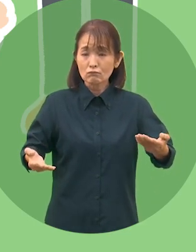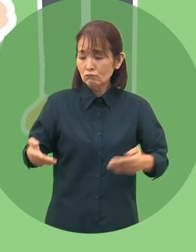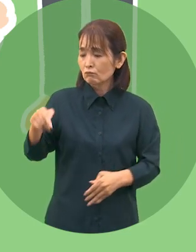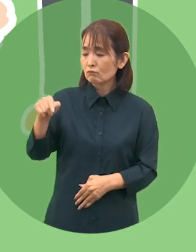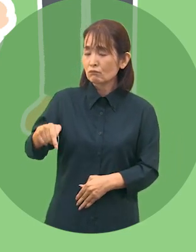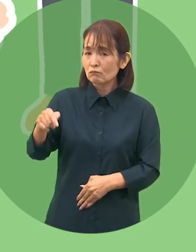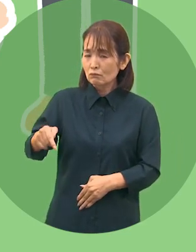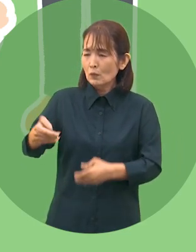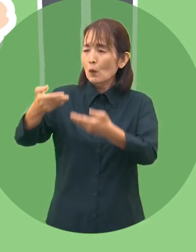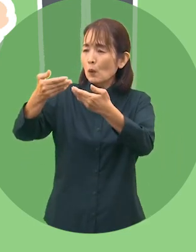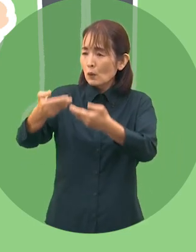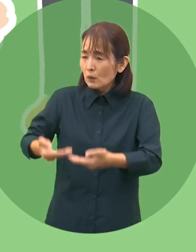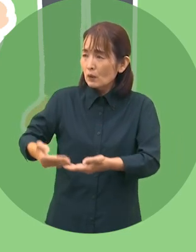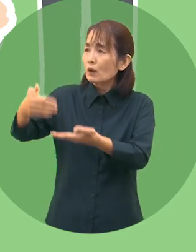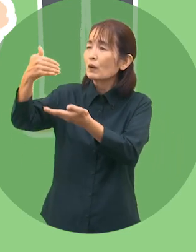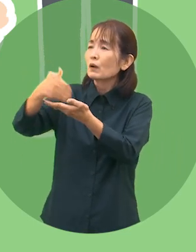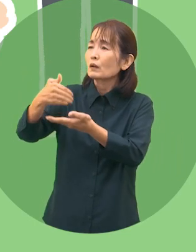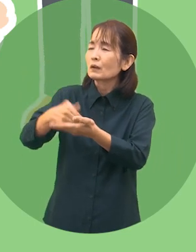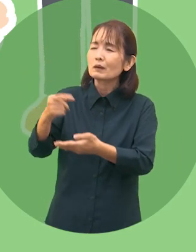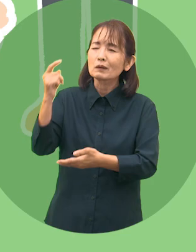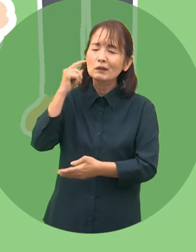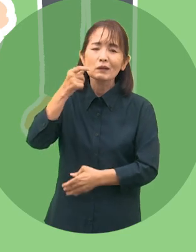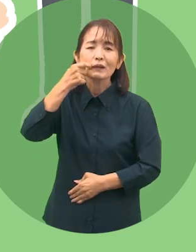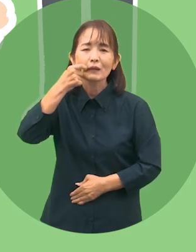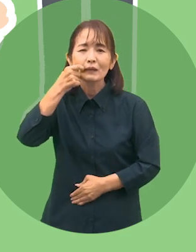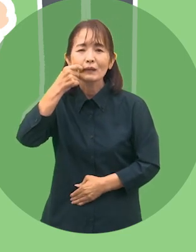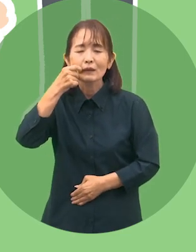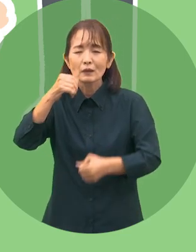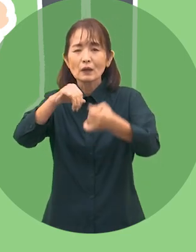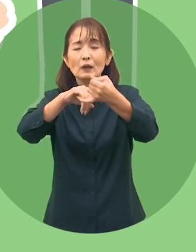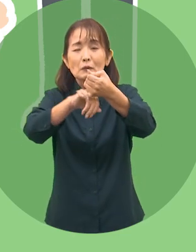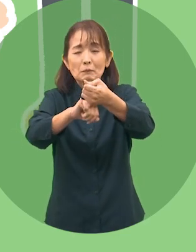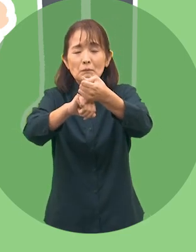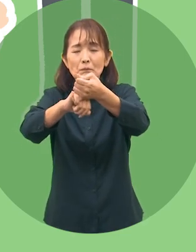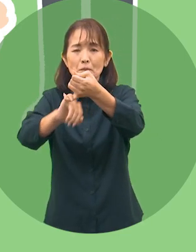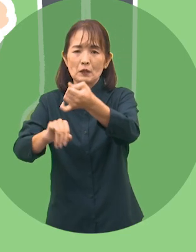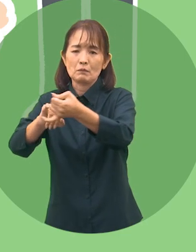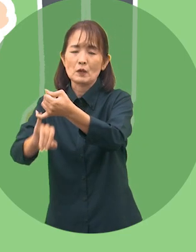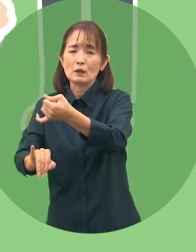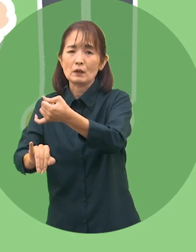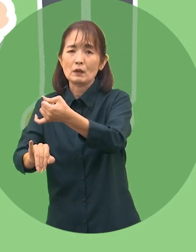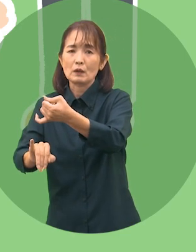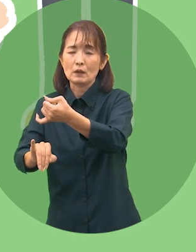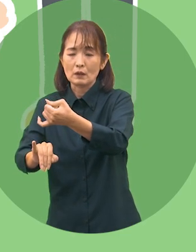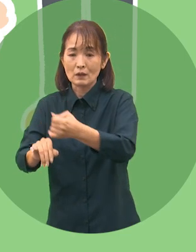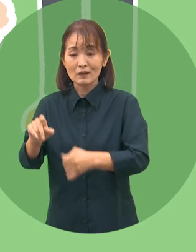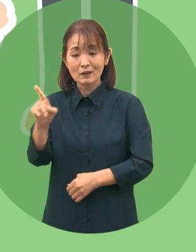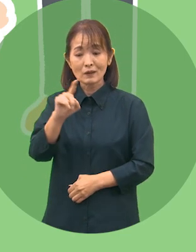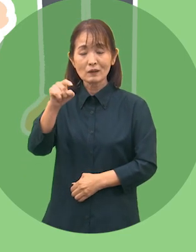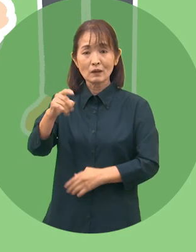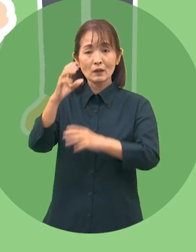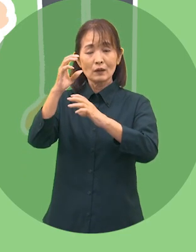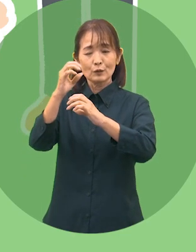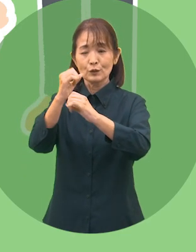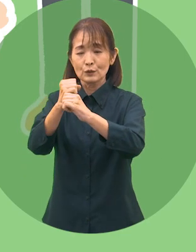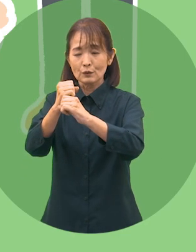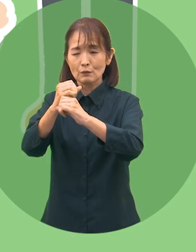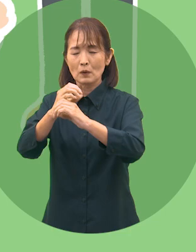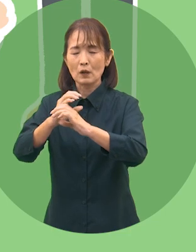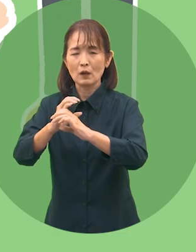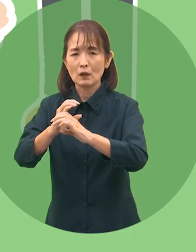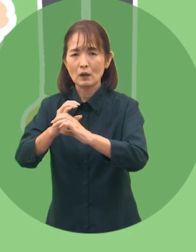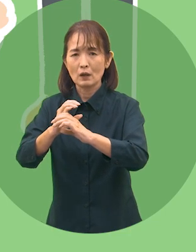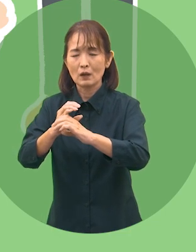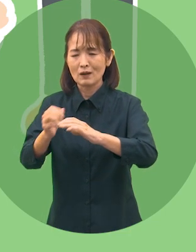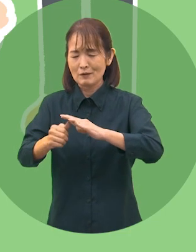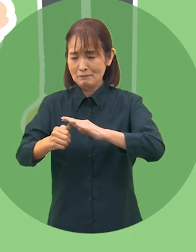いて話を聞けない、約束を守れない、一つのことに集中できない、我慢